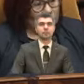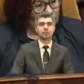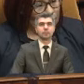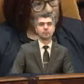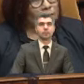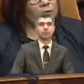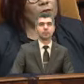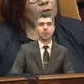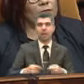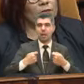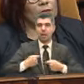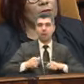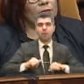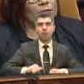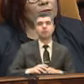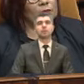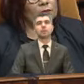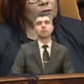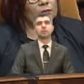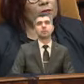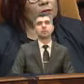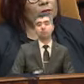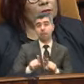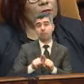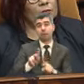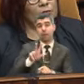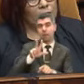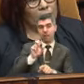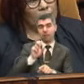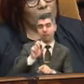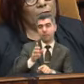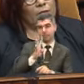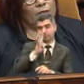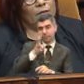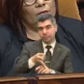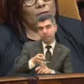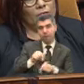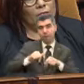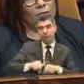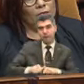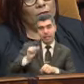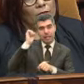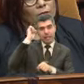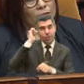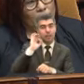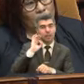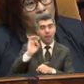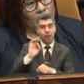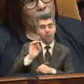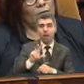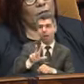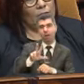سيد الرئيس، سيد الوزير، احنا كنعرفوا الكفاءة ديالك والمقدورة ديالك والتكوين ديالك، وماشي خافي